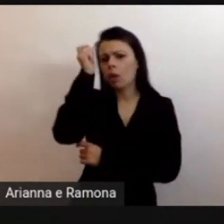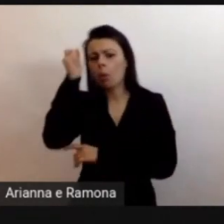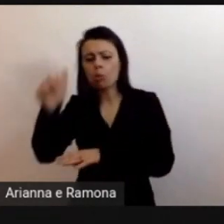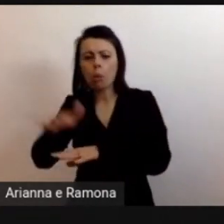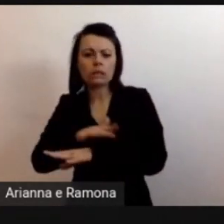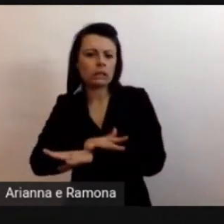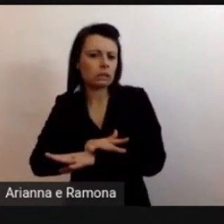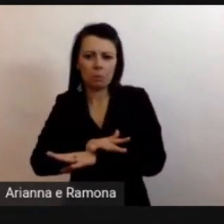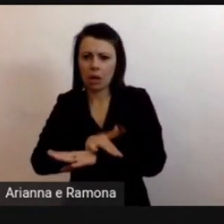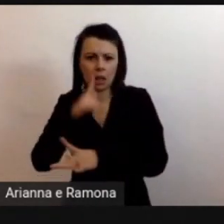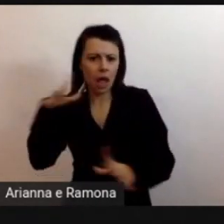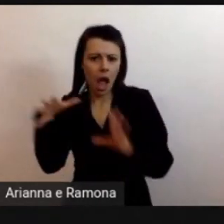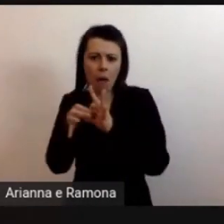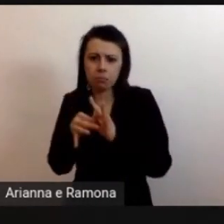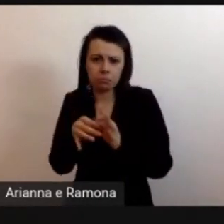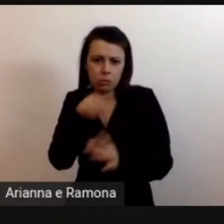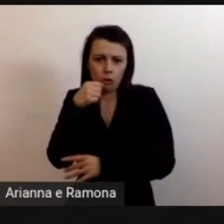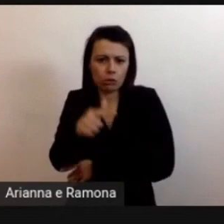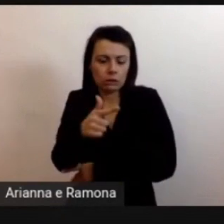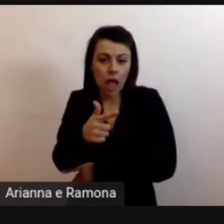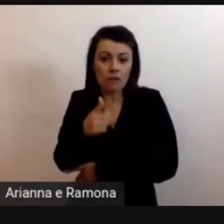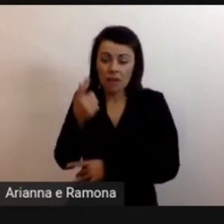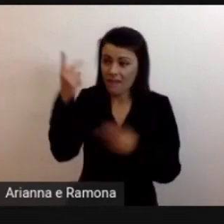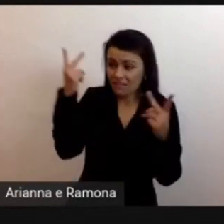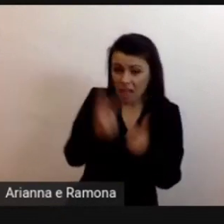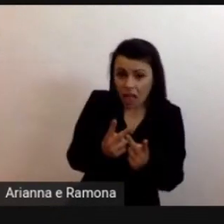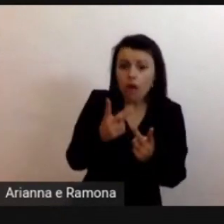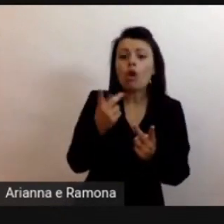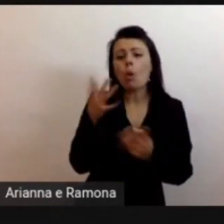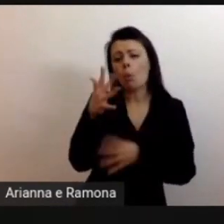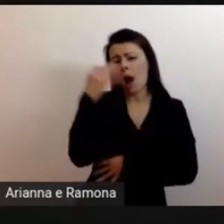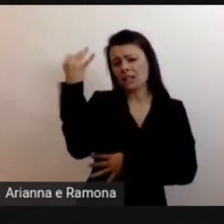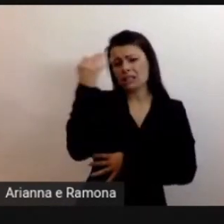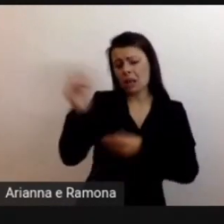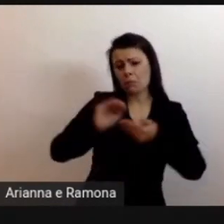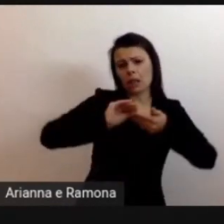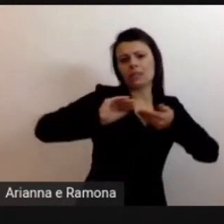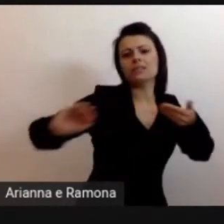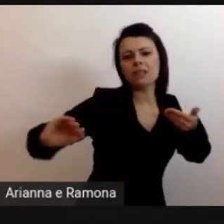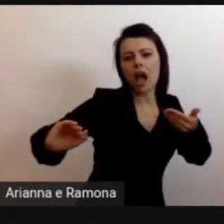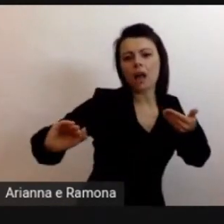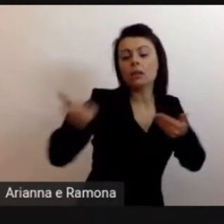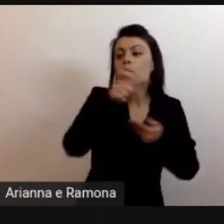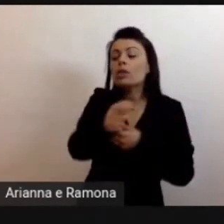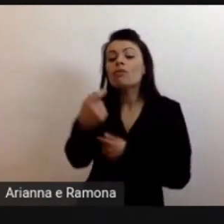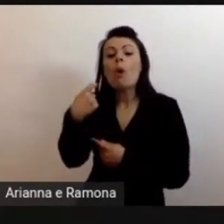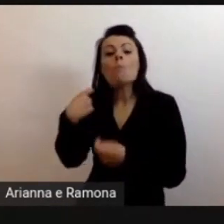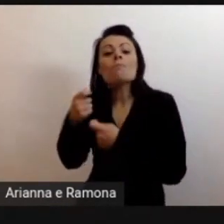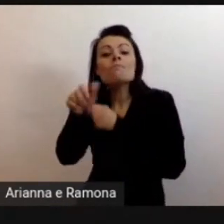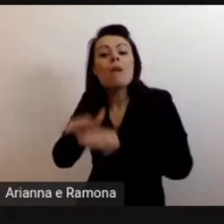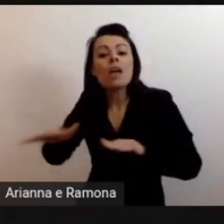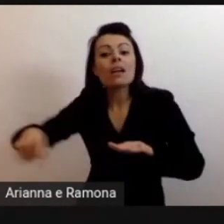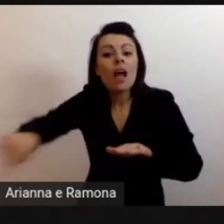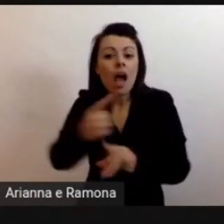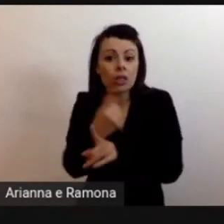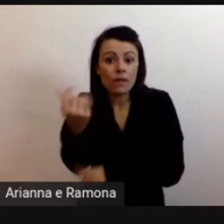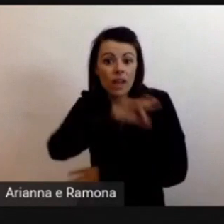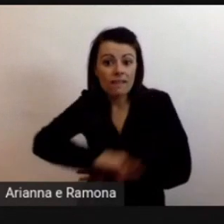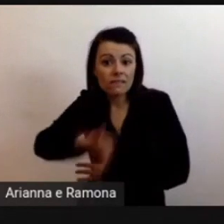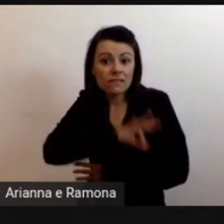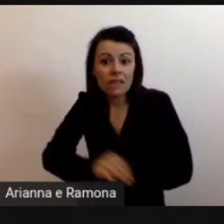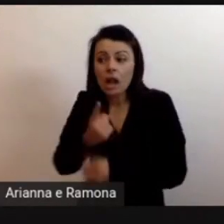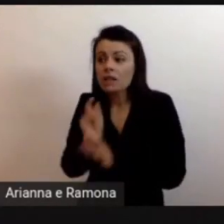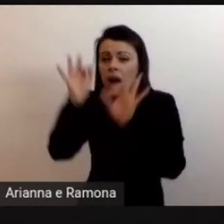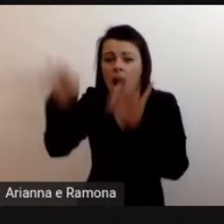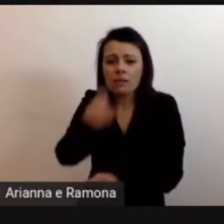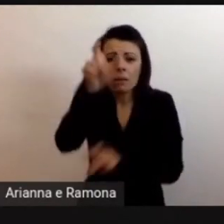anzi quasi sempre negli stanghe dato che il mercato per essere remunerativo deve raggiungere quanti più soggetti possibili